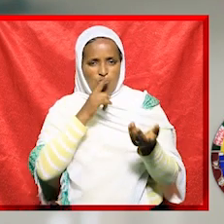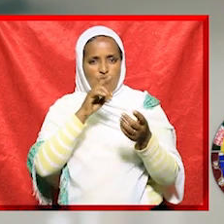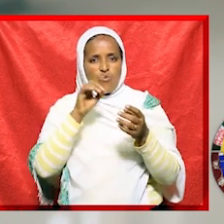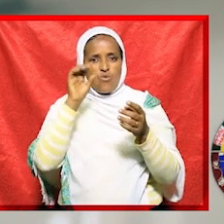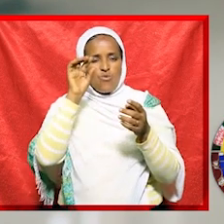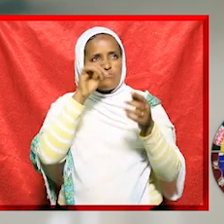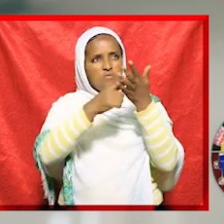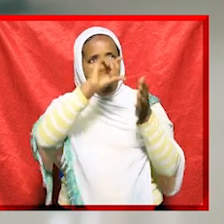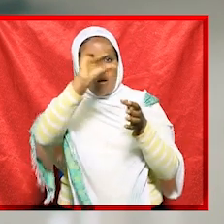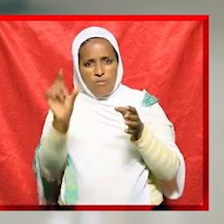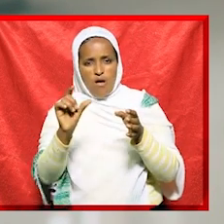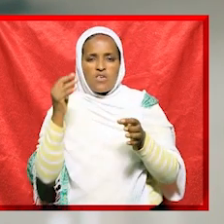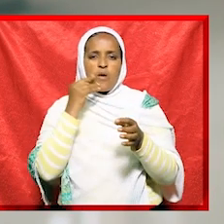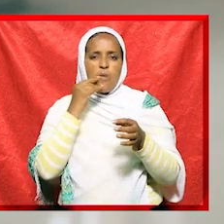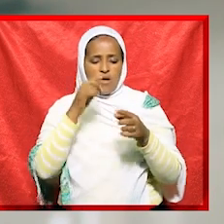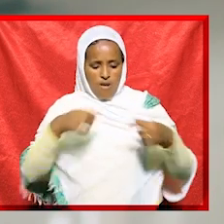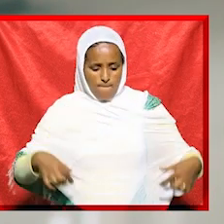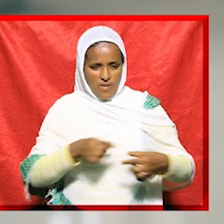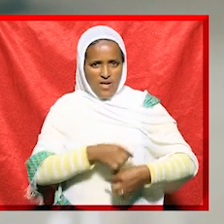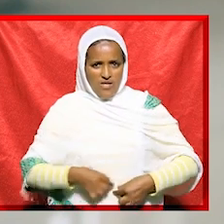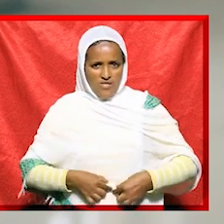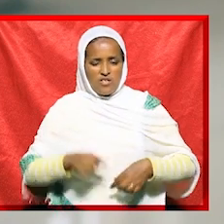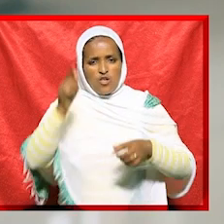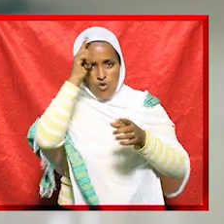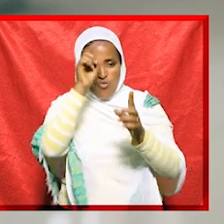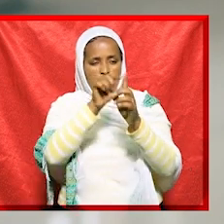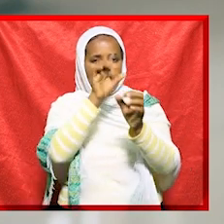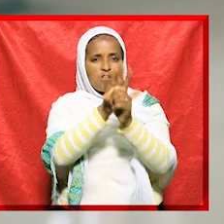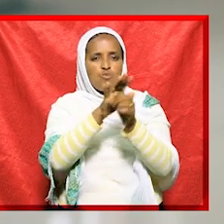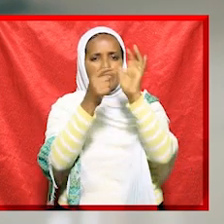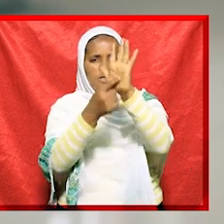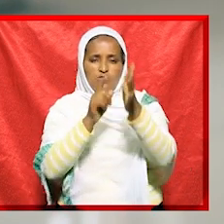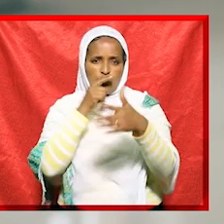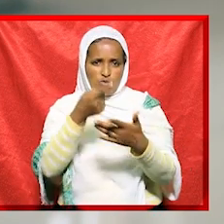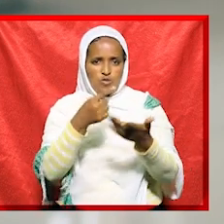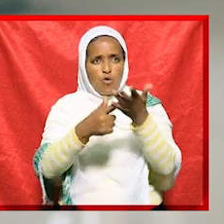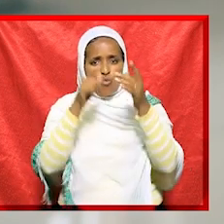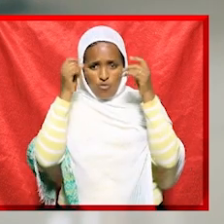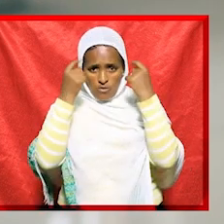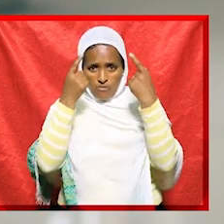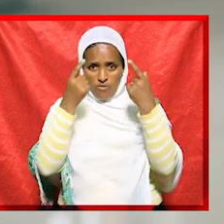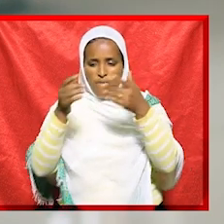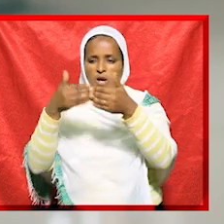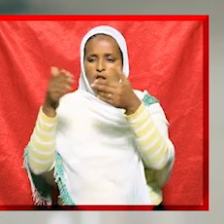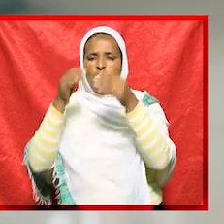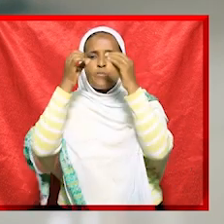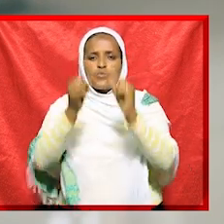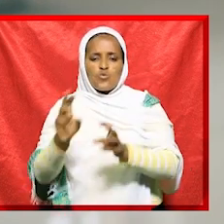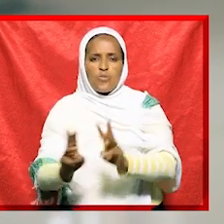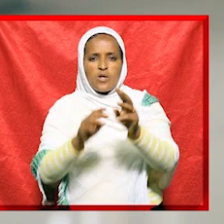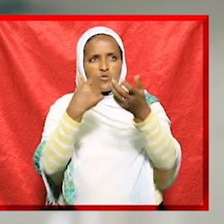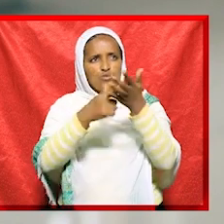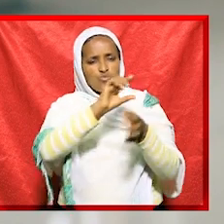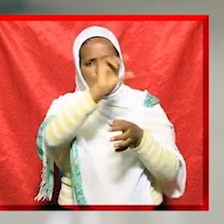ነው አርማው። ለምንድነው እኛ የማርያም መቀነት ነው ምንለው? የኖህ የኪዳኑ ምልክት ነው ምንለው? ስለዚህ ሰው ሊገባውና ሊረዳው በቀላሉ